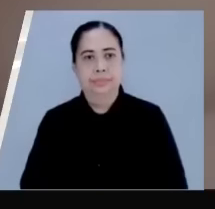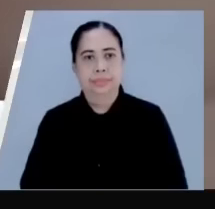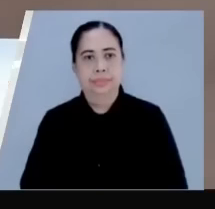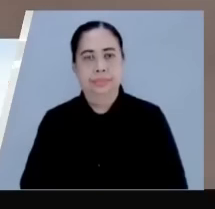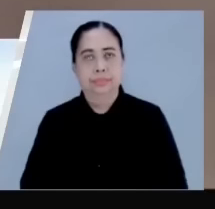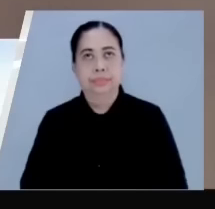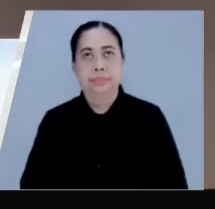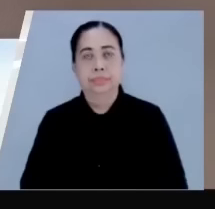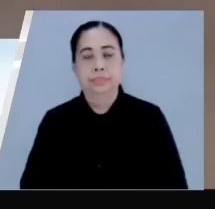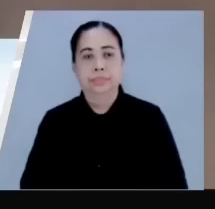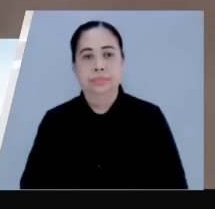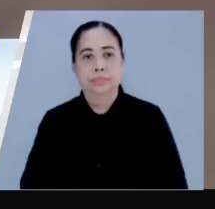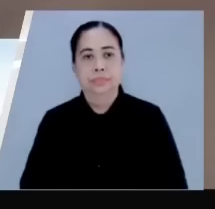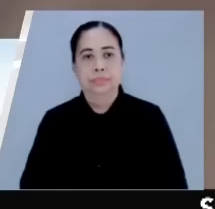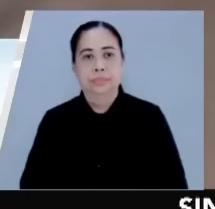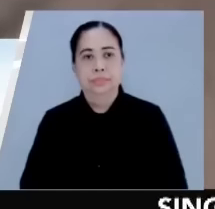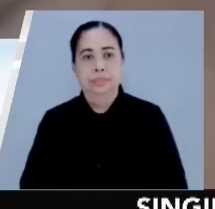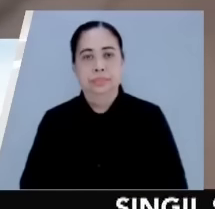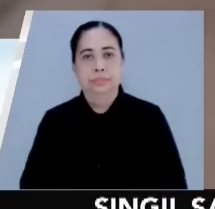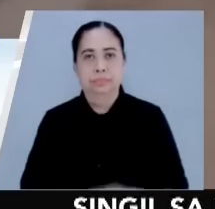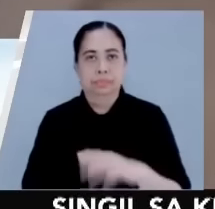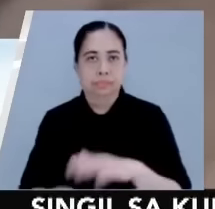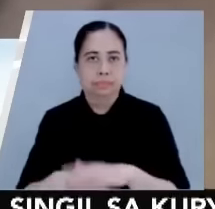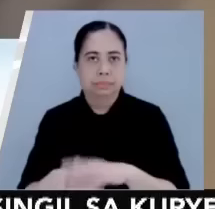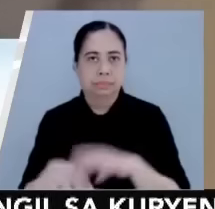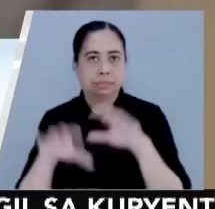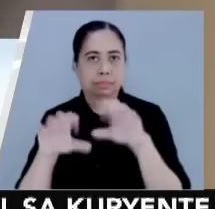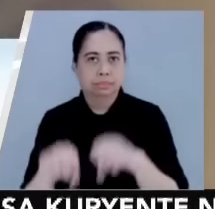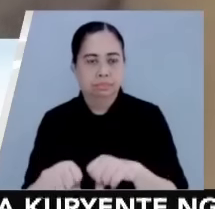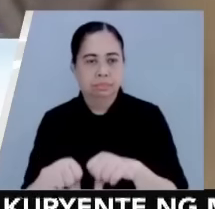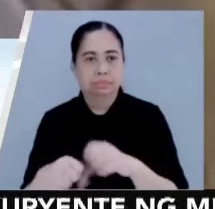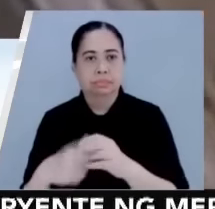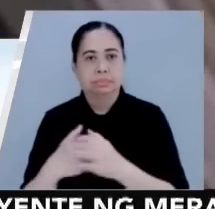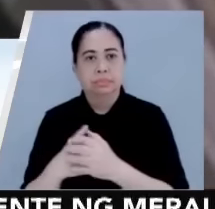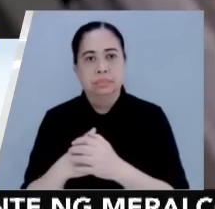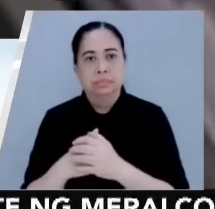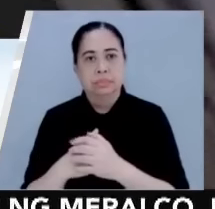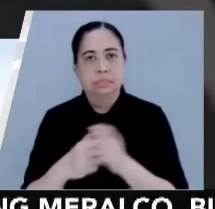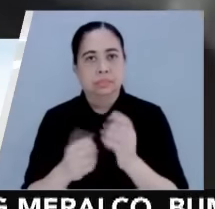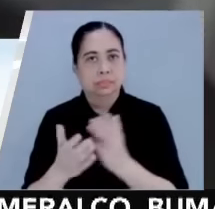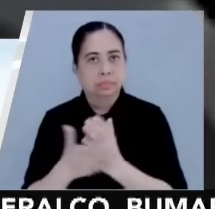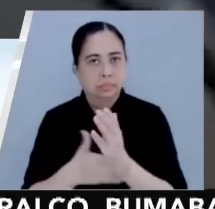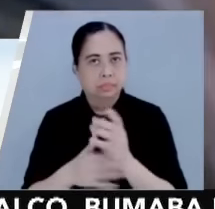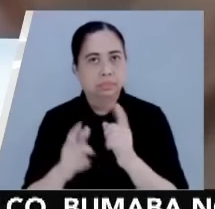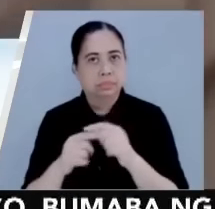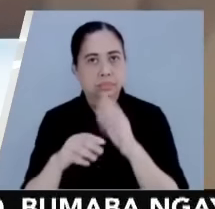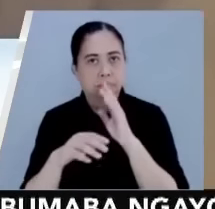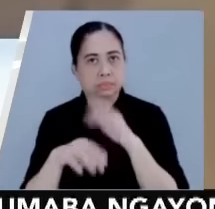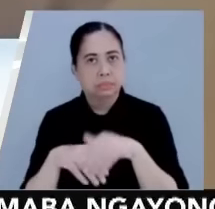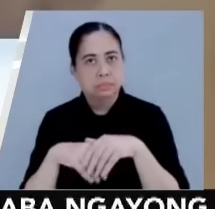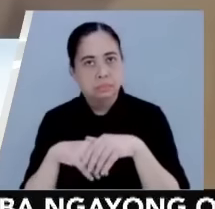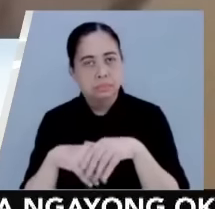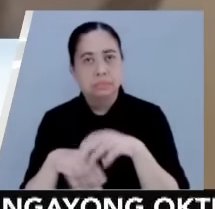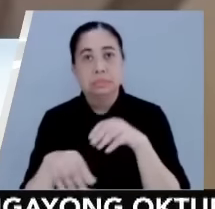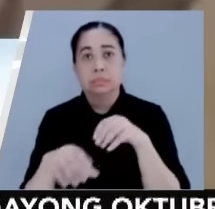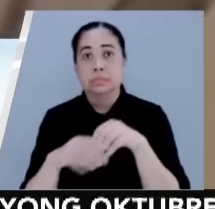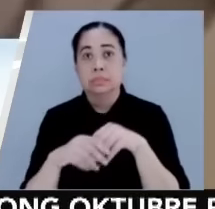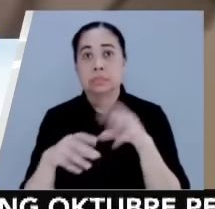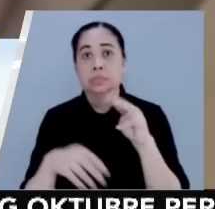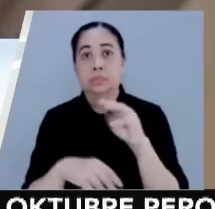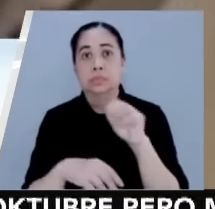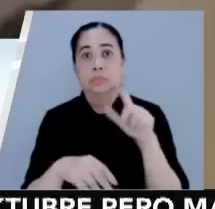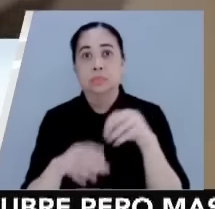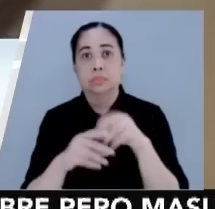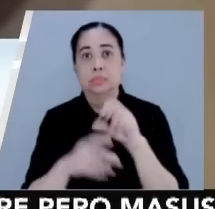Tayo po ay naaresto sa paglabagsak sa detention law. May karapatan din manahimik. Sa loob ng isang mall sa San Juan, inaresto